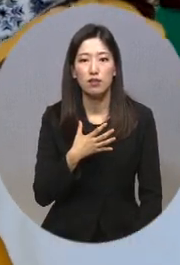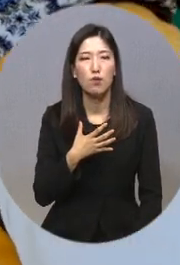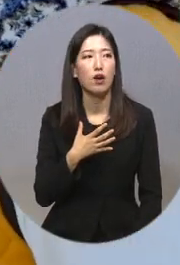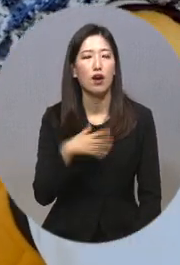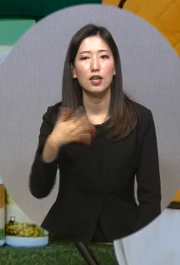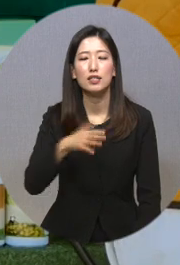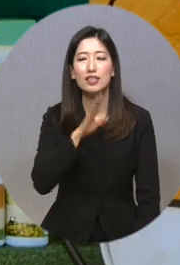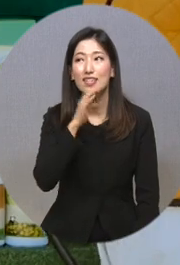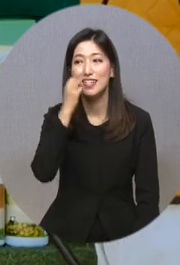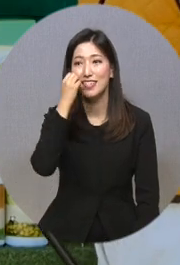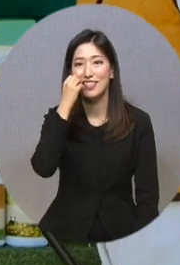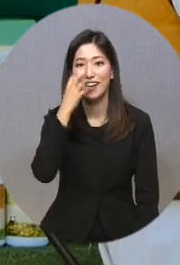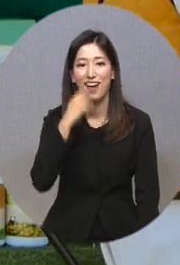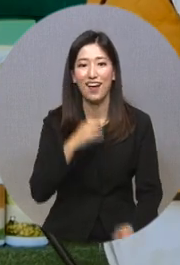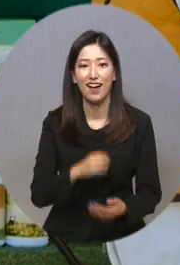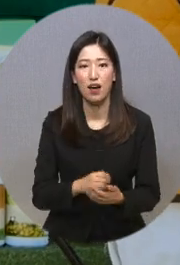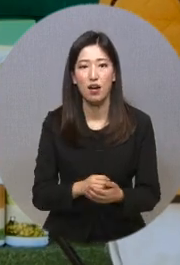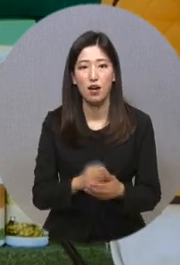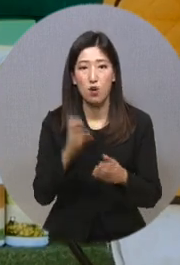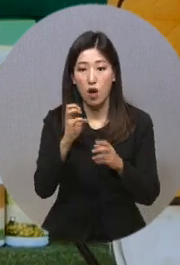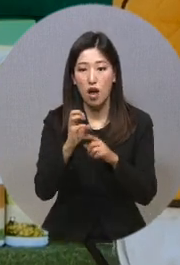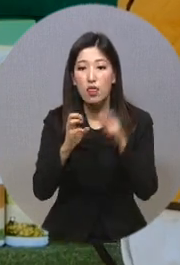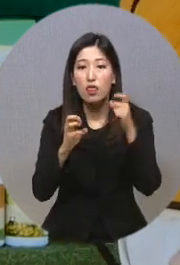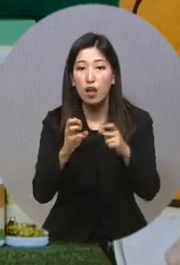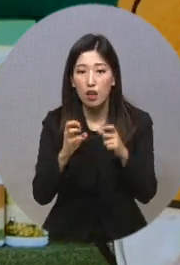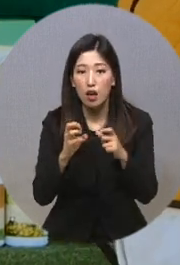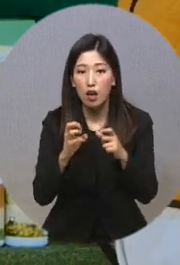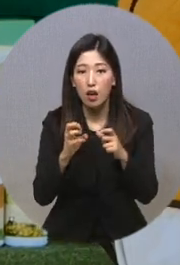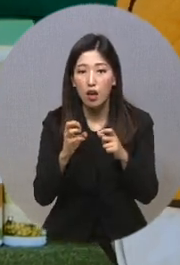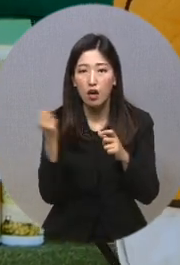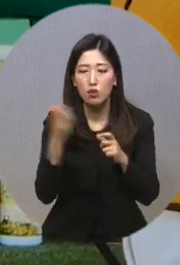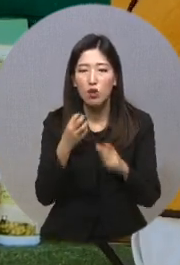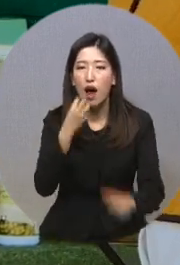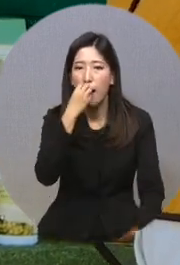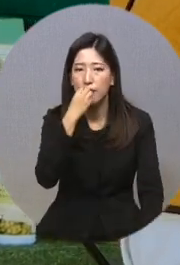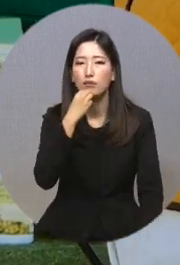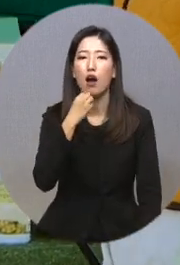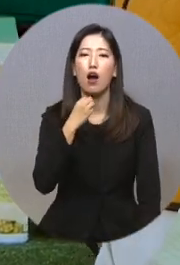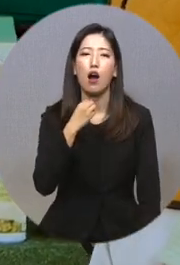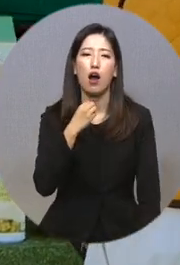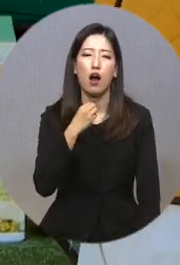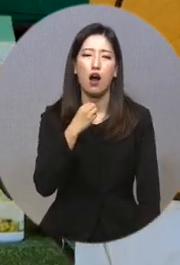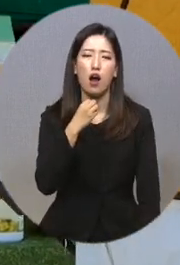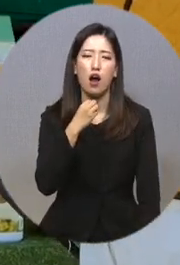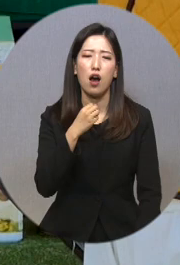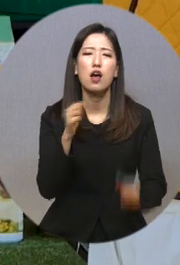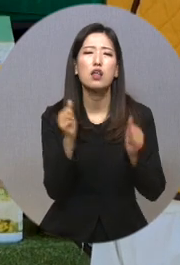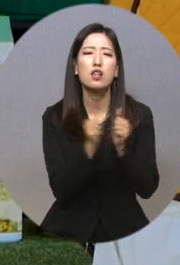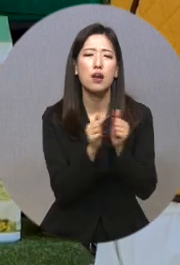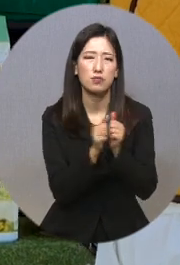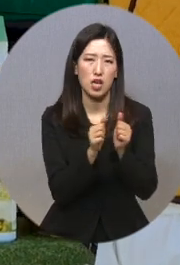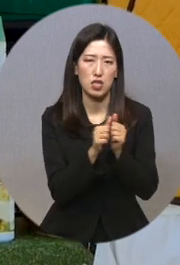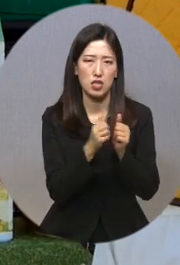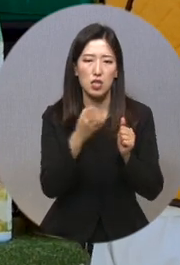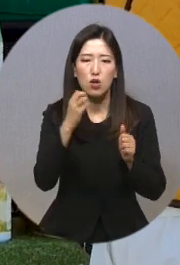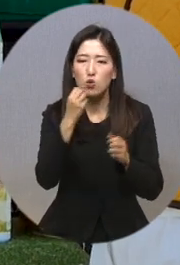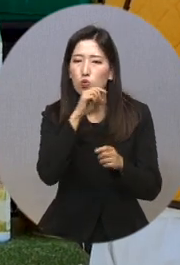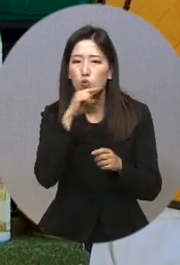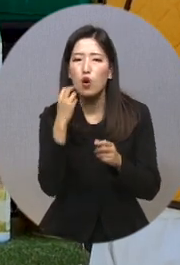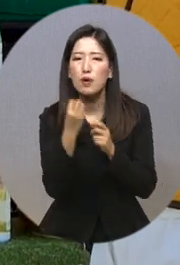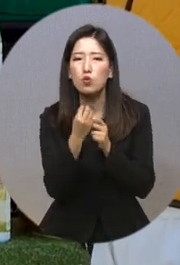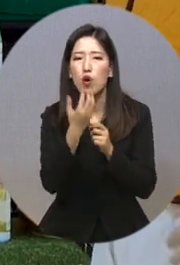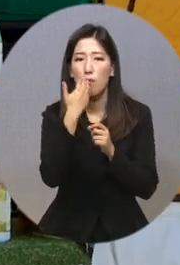야, 이게 신선하네요. 과육 단단하고 토마토가 좋은 건 남자들이 더 많이 알아요. 아, 그래요? 남자들이 예로부터